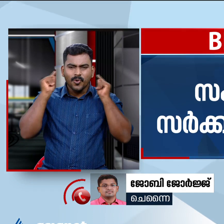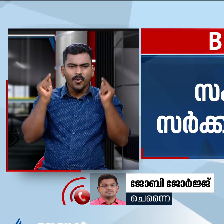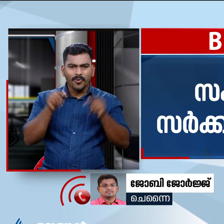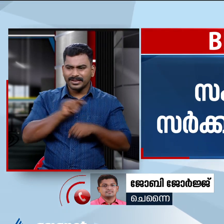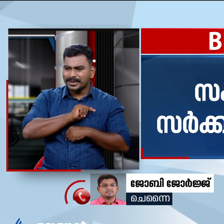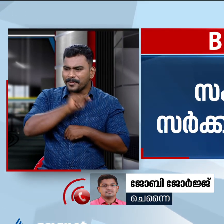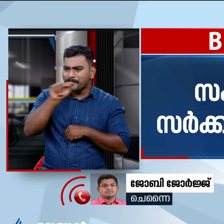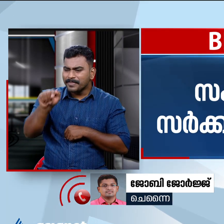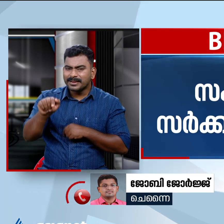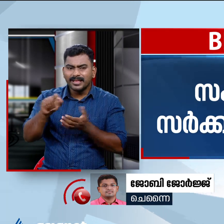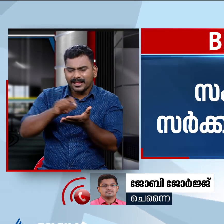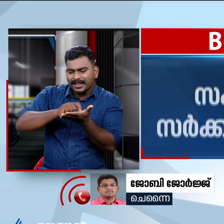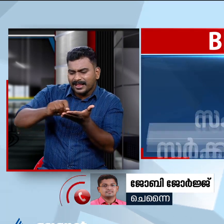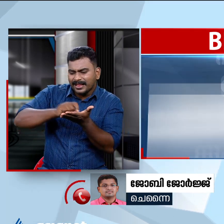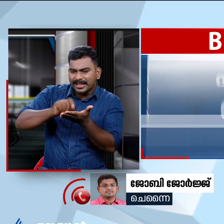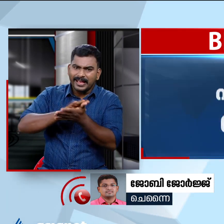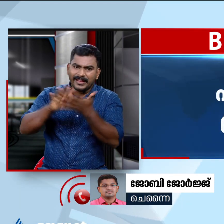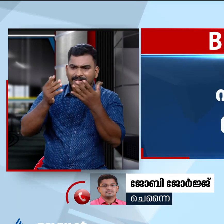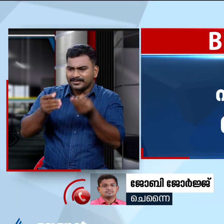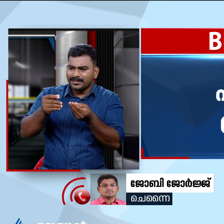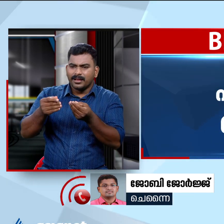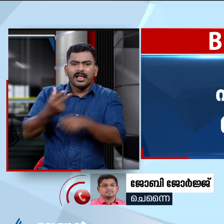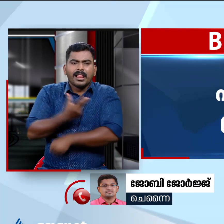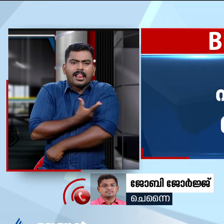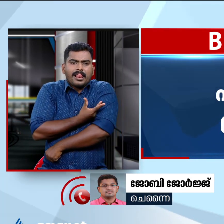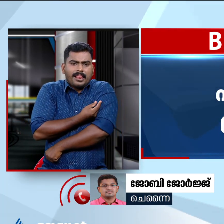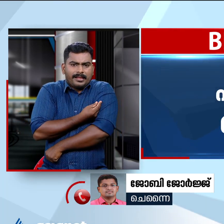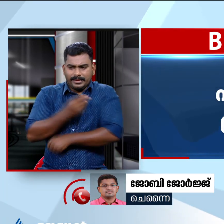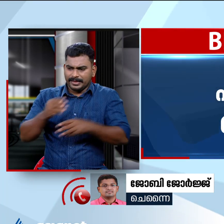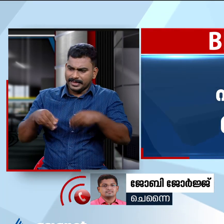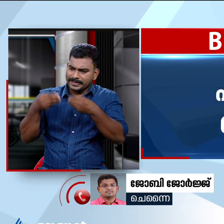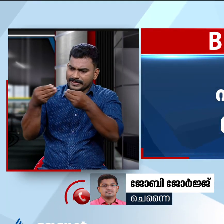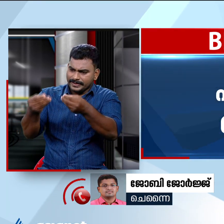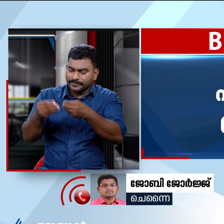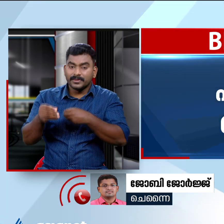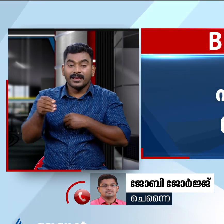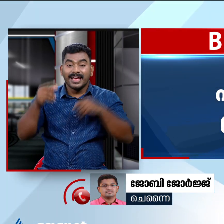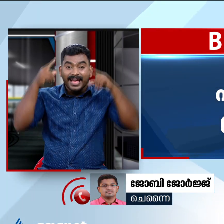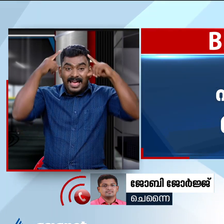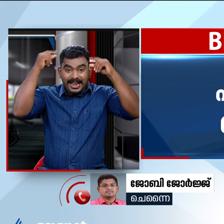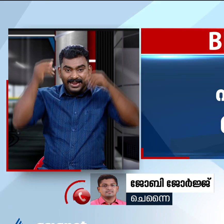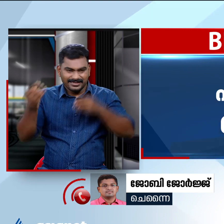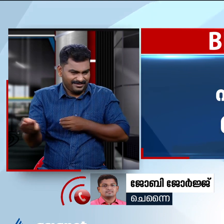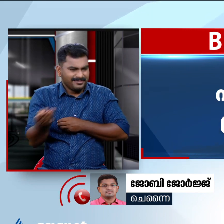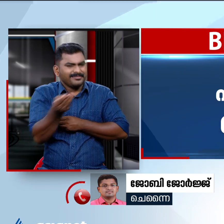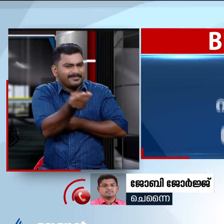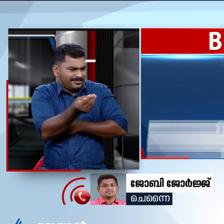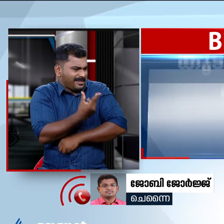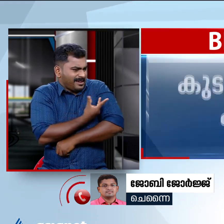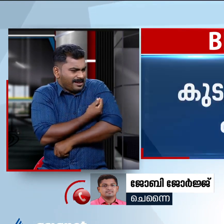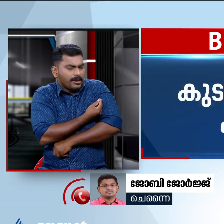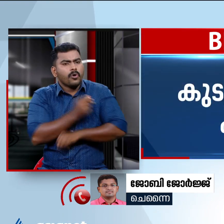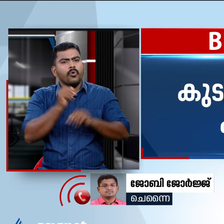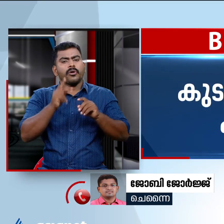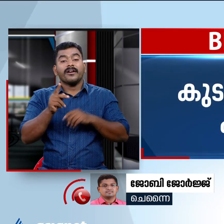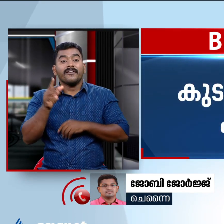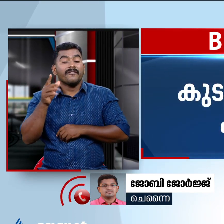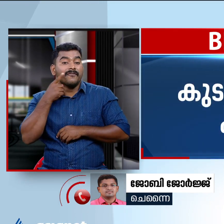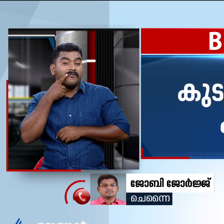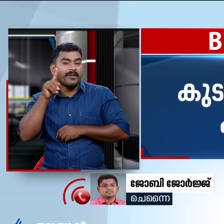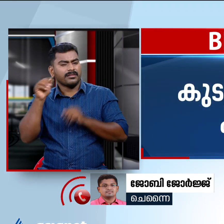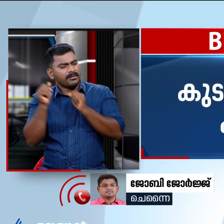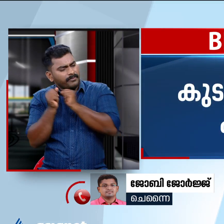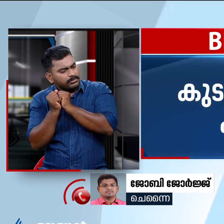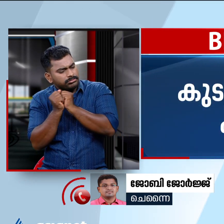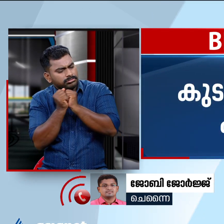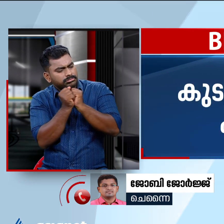നഴ്സിന് ഈ കുറിപ്പടി കൈമാറുകയായിരുന്നു. നഴ്സ് അത് വായിച്ചു പോലും നോക്കാതെ കുത്തിവയ്പ്പ് മുതിർന്നു എന്നാണ് അച്ഛൻ പോലീസിൽ നൽകിയ പരാതിയിൽ